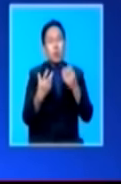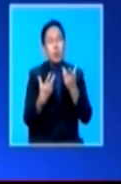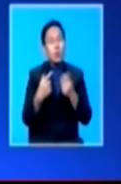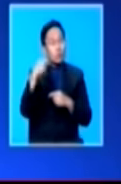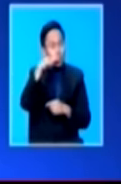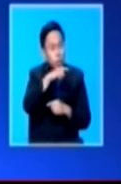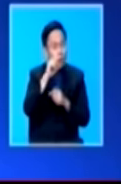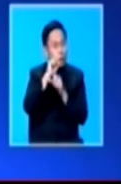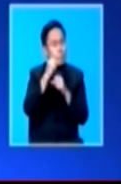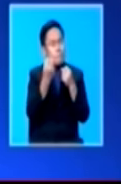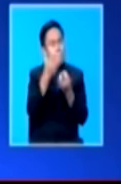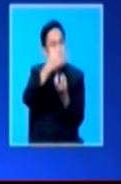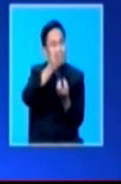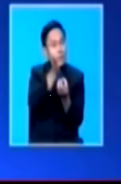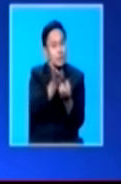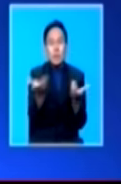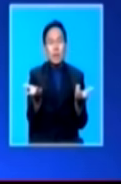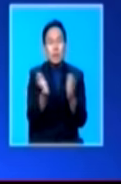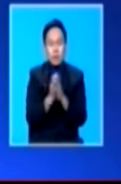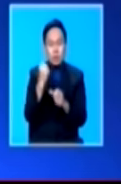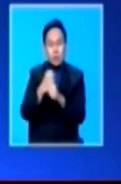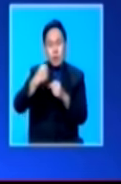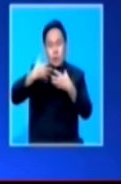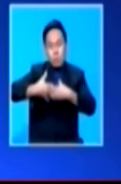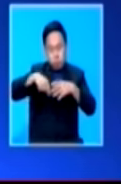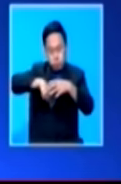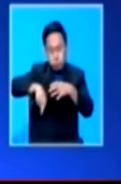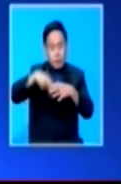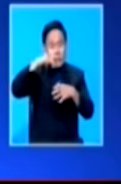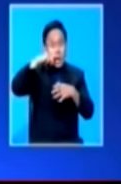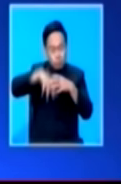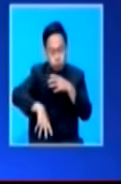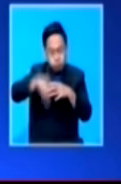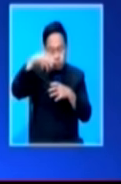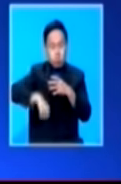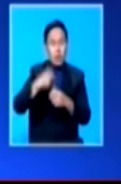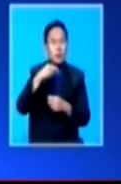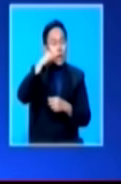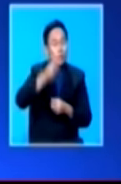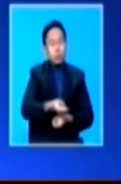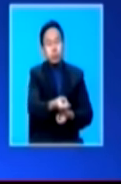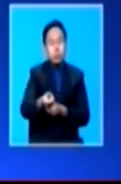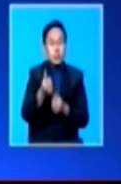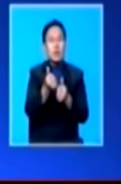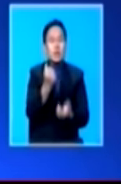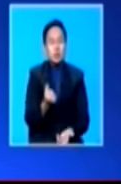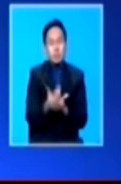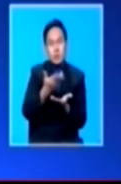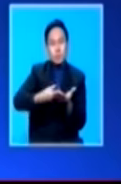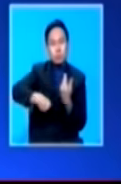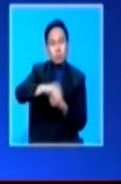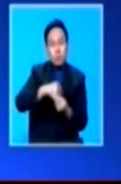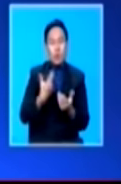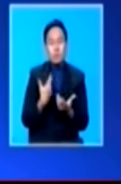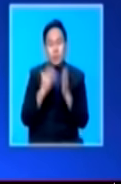แหล่งน้ำจากบ่อบาดาลระดับตื้นนะครับก็สามารถทำให้มีรายได้ดีมีพ่อค้าคนกลางจากตลาดไทยม